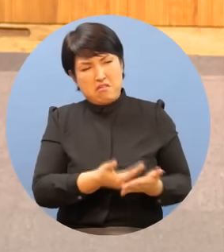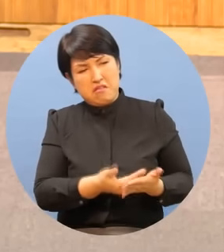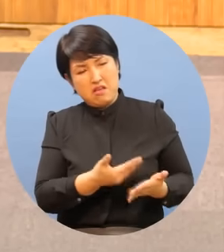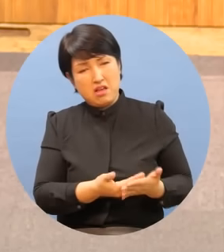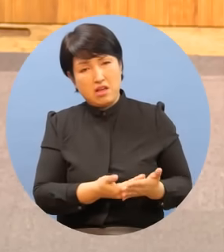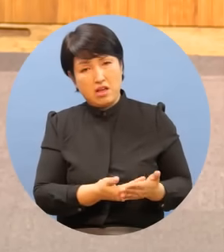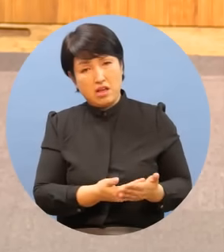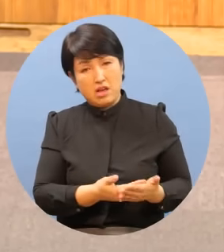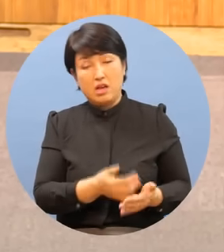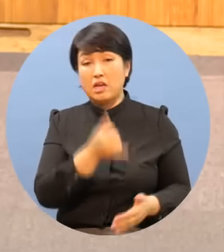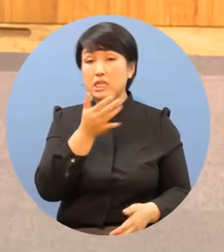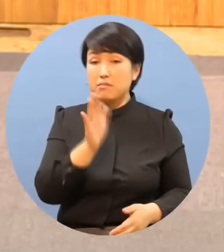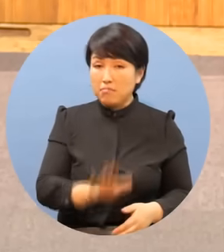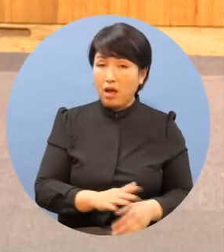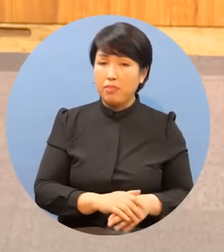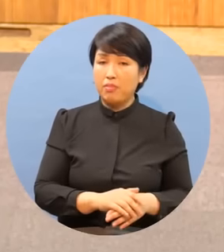남편은